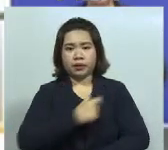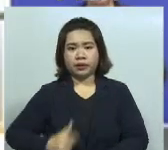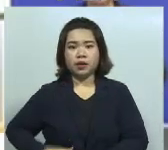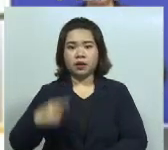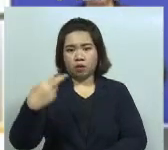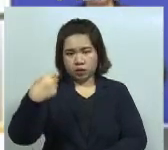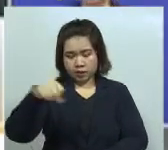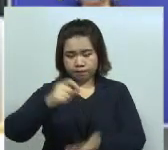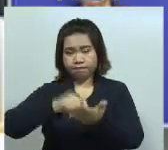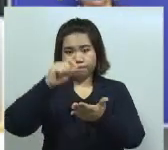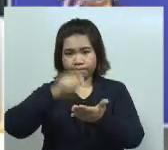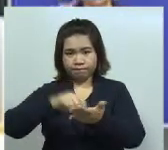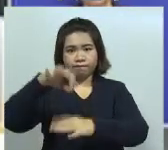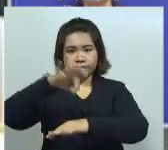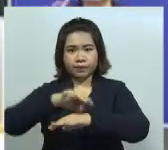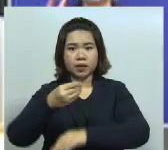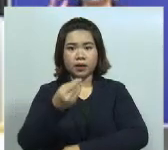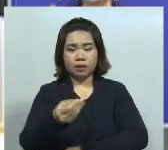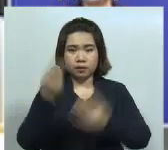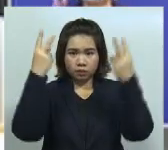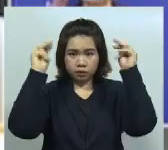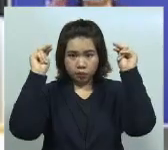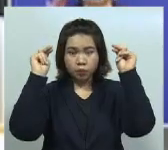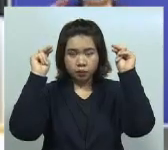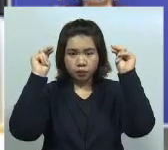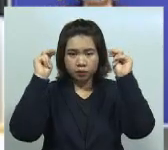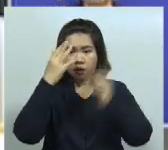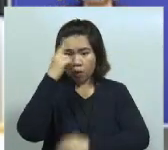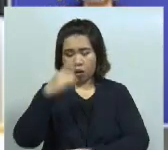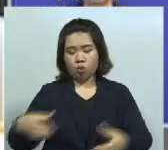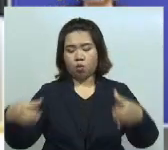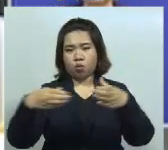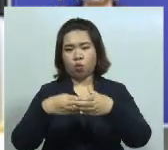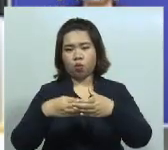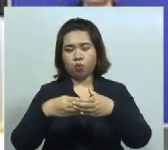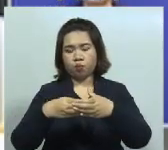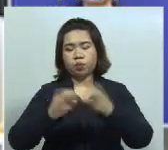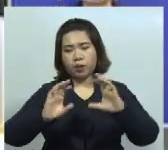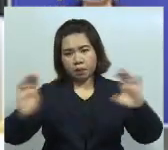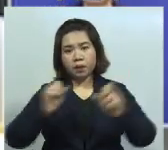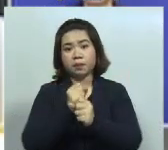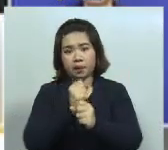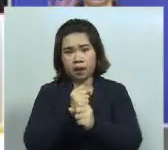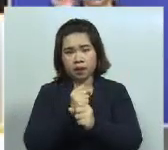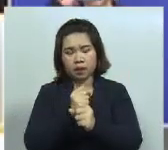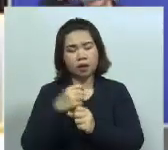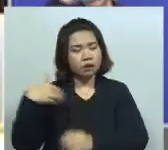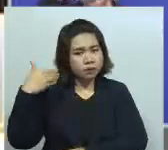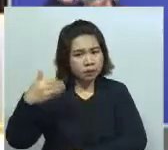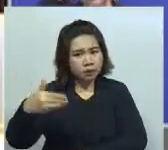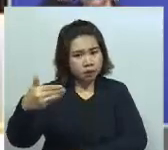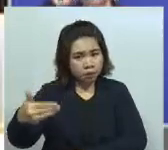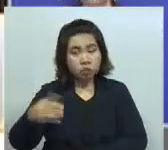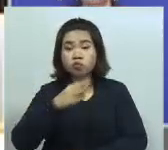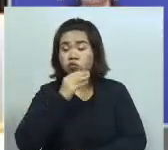ณาโปรดเกล้าโปรดกระหม่อมแต่งตั้งเป็นนายกรัฐมนตรีเพื่อจัดตั้งคณะรัฐมนตรีแล้วหลังจากนั้นค่ะเมื่อคณะรัฐ